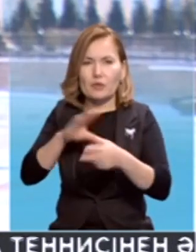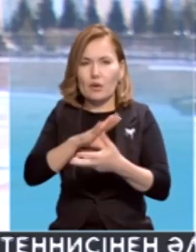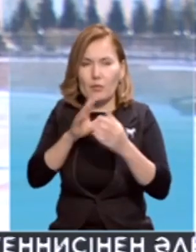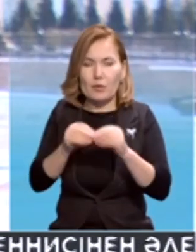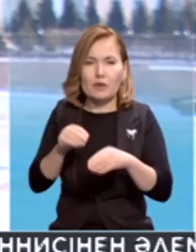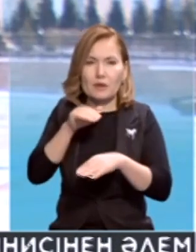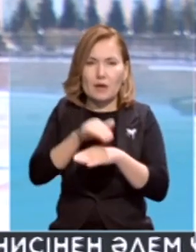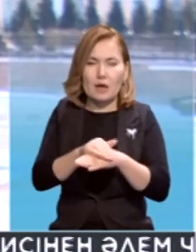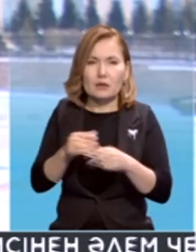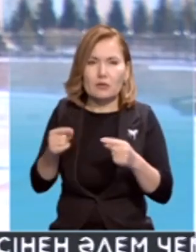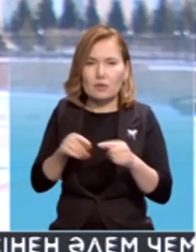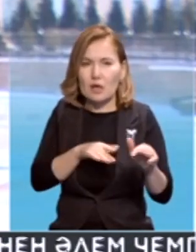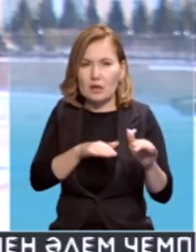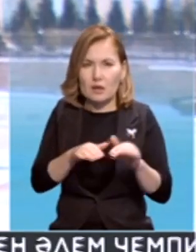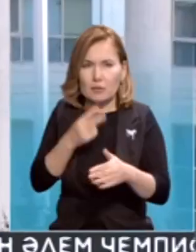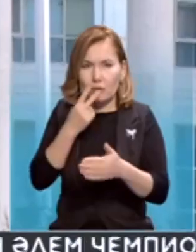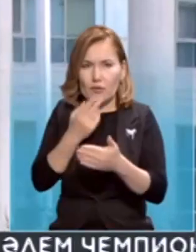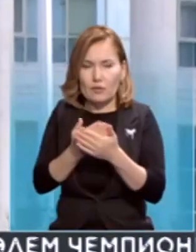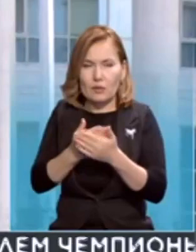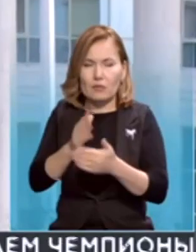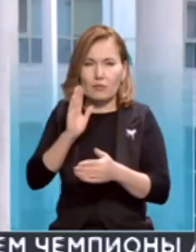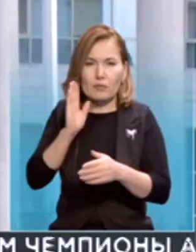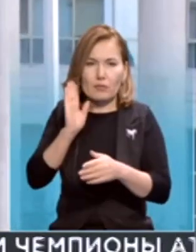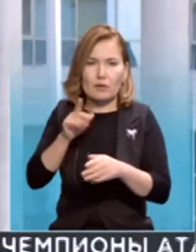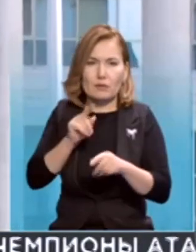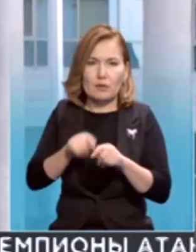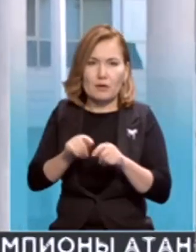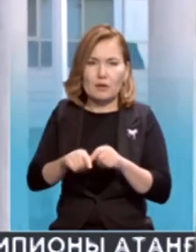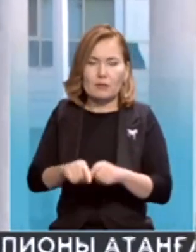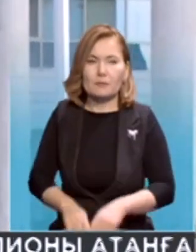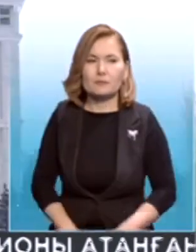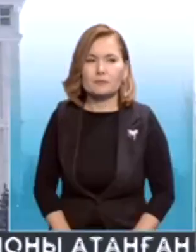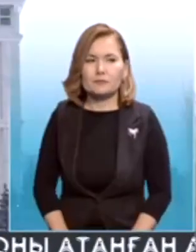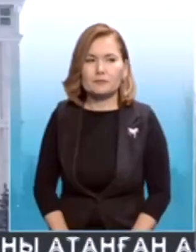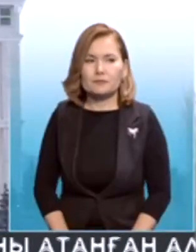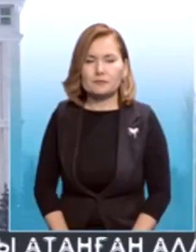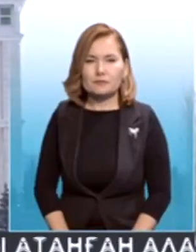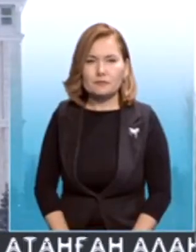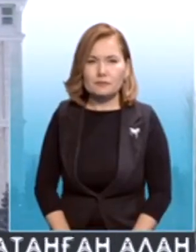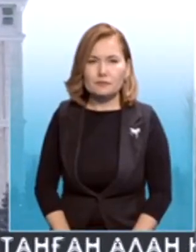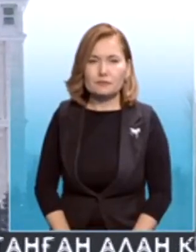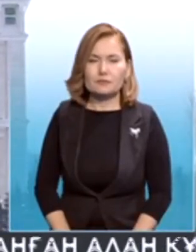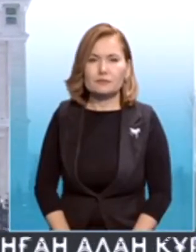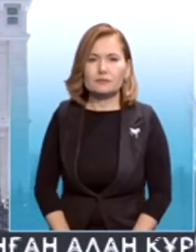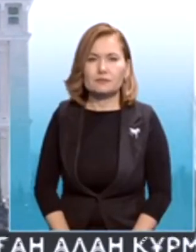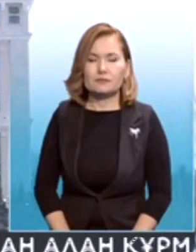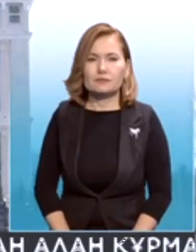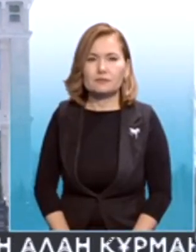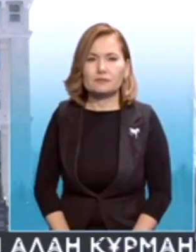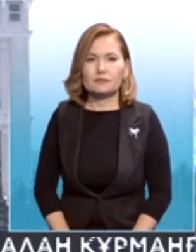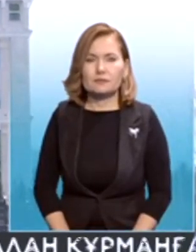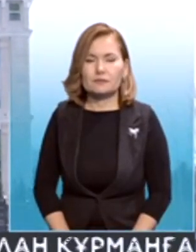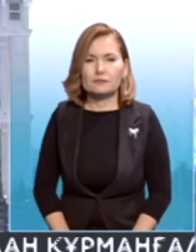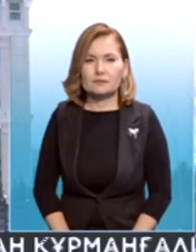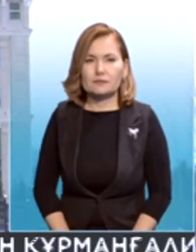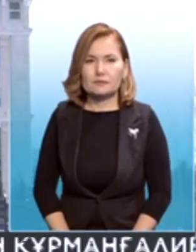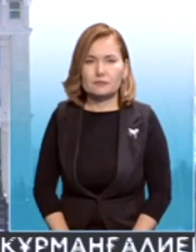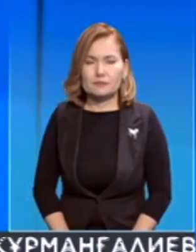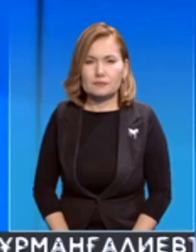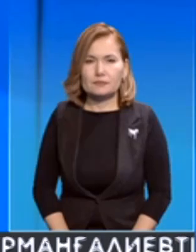нақты нәтижемен өлшенбек. Досжан Маратұлы, Жаслан Жақса, Еркінжан Керімжан, президент телерадио кешенінің көмегімен ұлттық